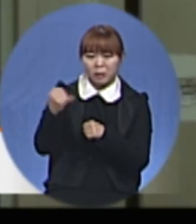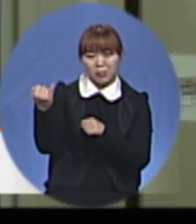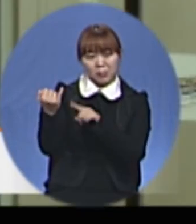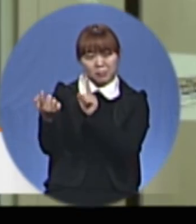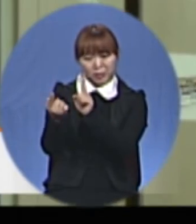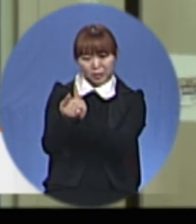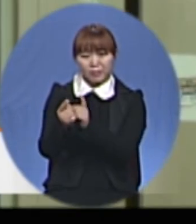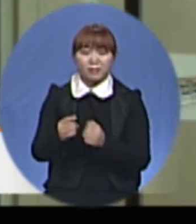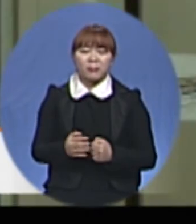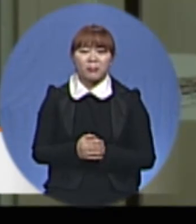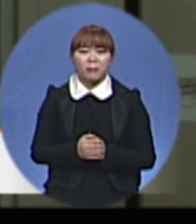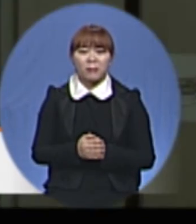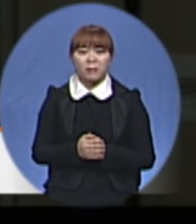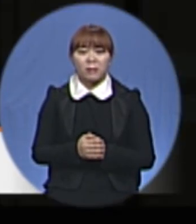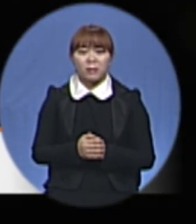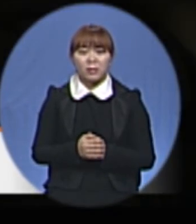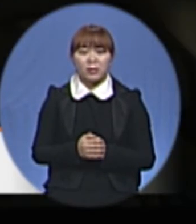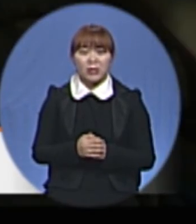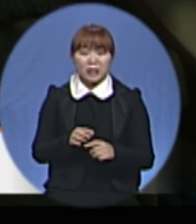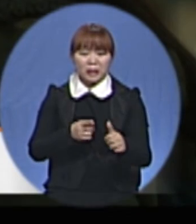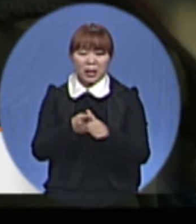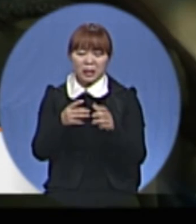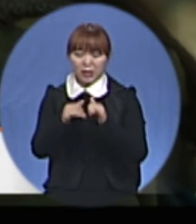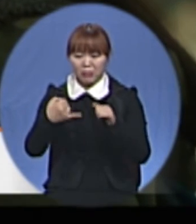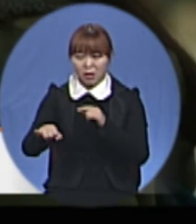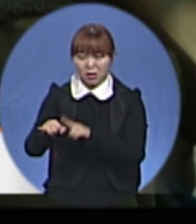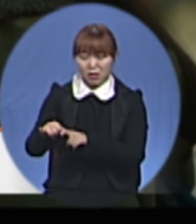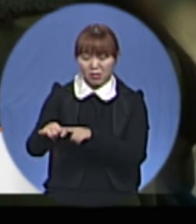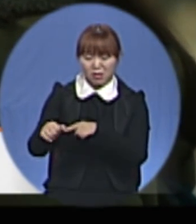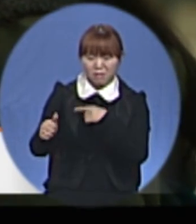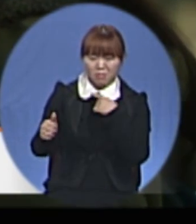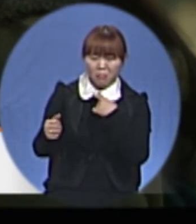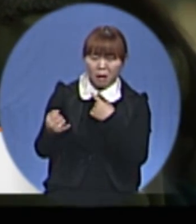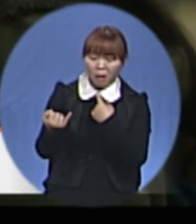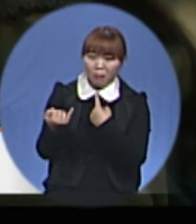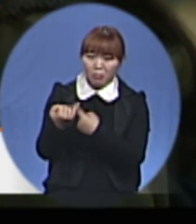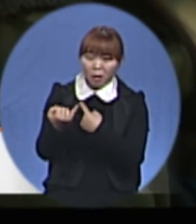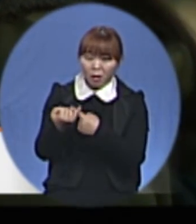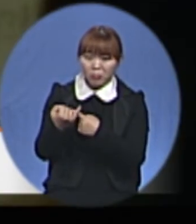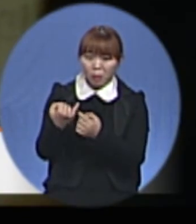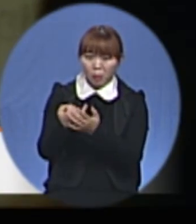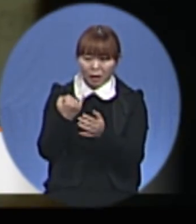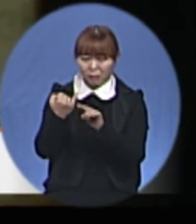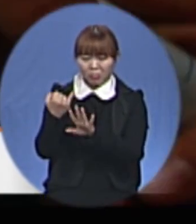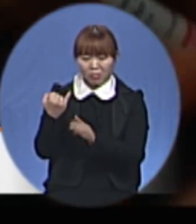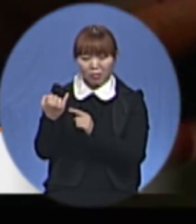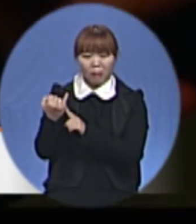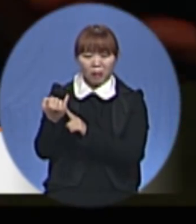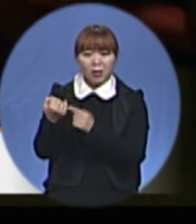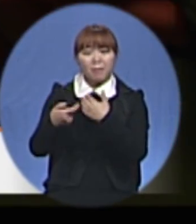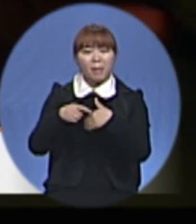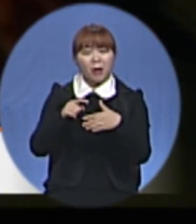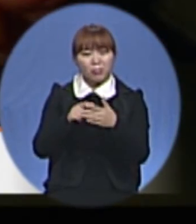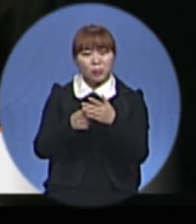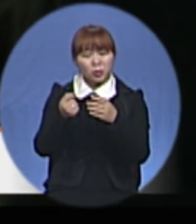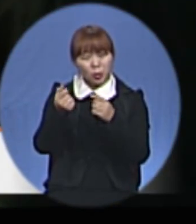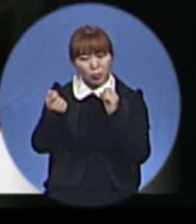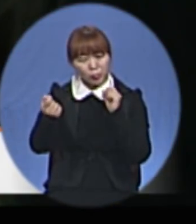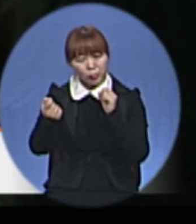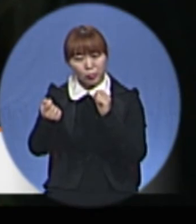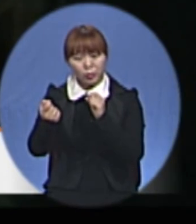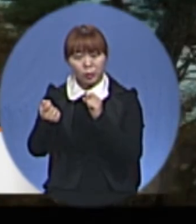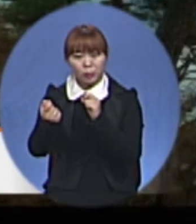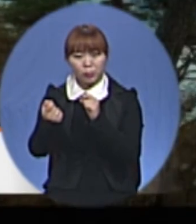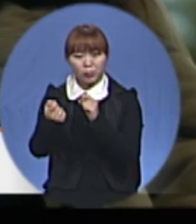만나게 된다. 살인자의 딸이라는 비난 속에 왕따가 된 소녀와 그 소녀의 마음으로 조금씩